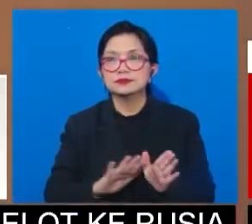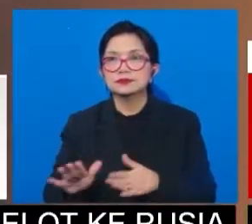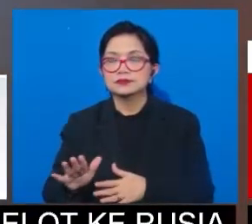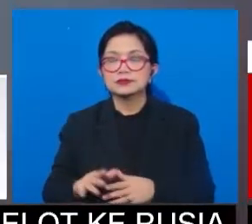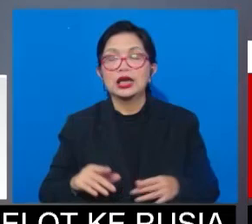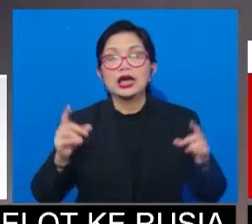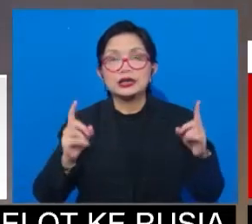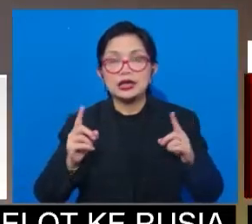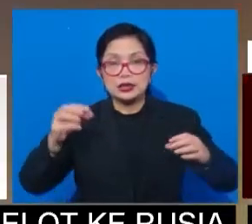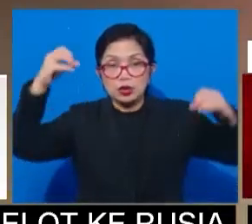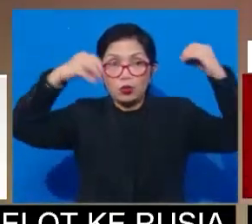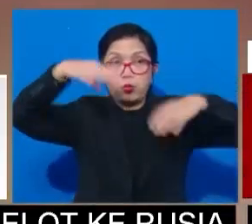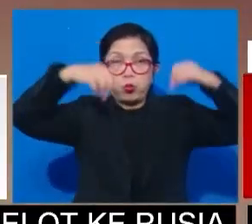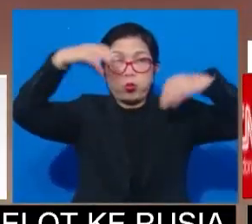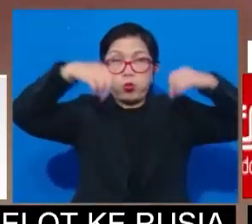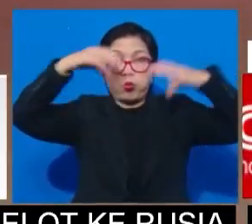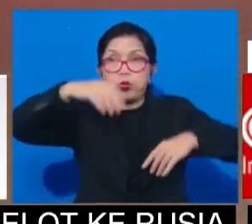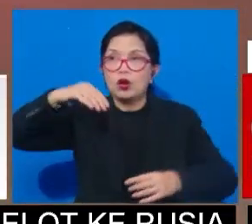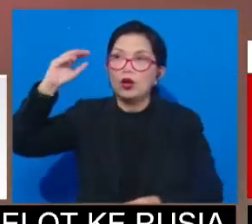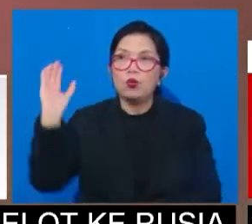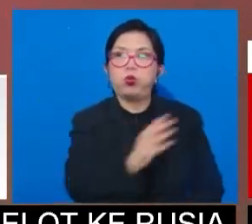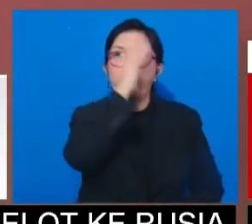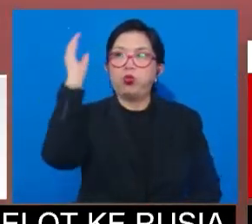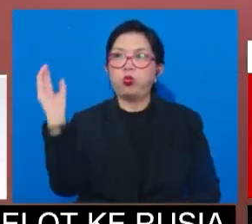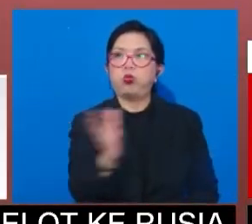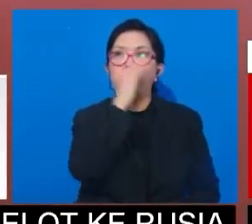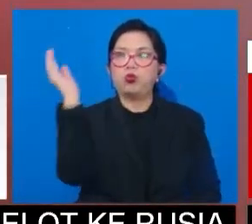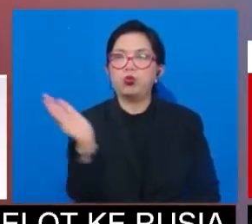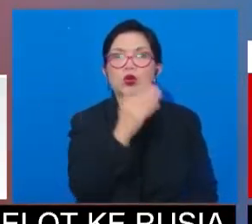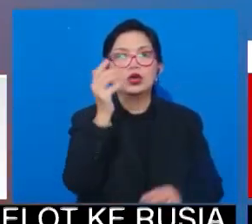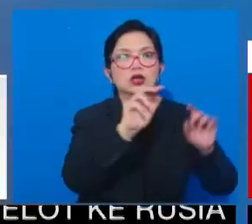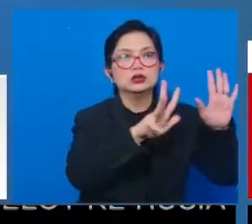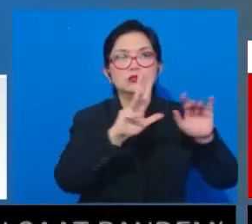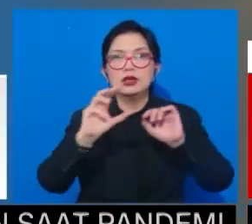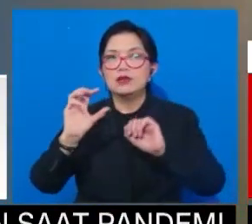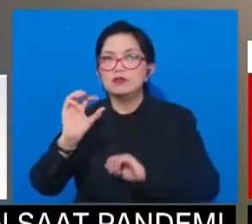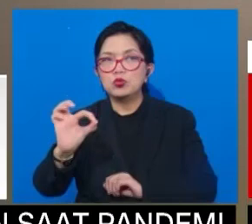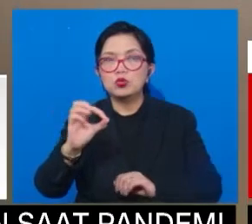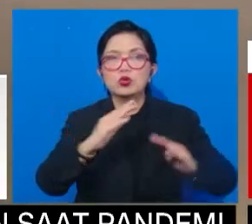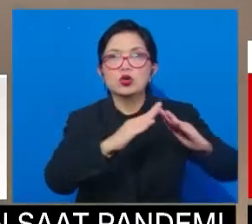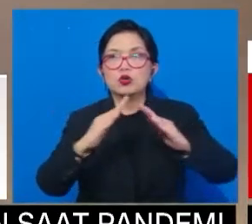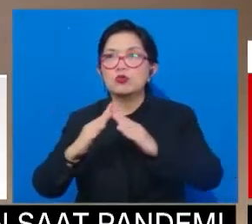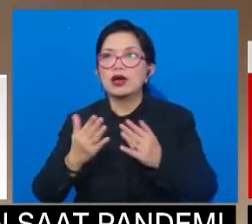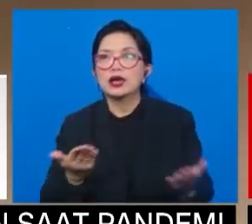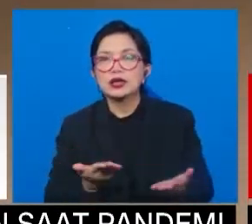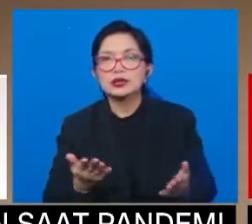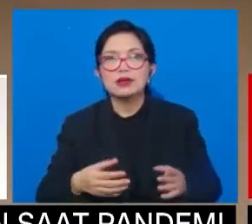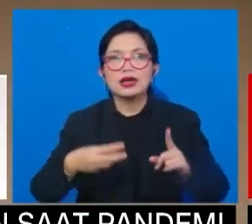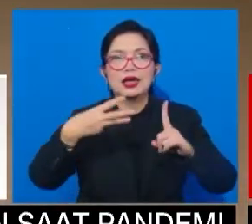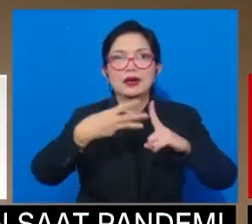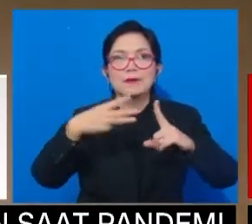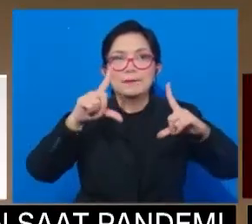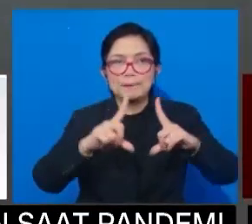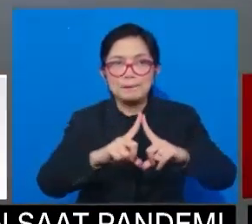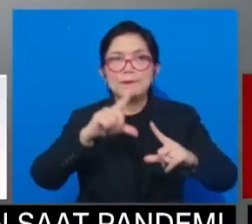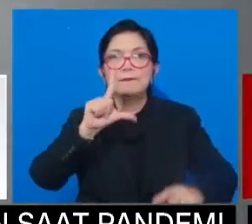Pasca hujan deras disertai angin kencang pada Jumat sore, sedikitnya 90 rumah warga di Desa Bojong Balaka, Kecamatan Baleendah, Kabupaten